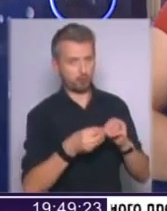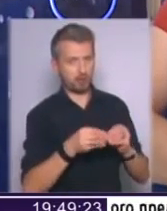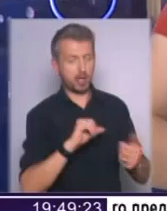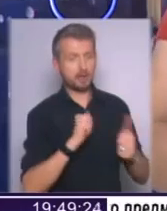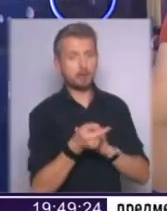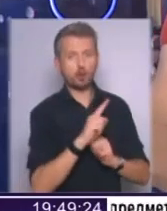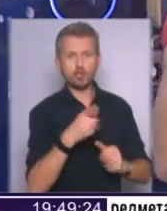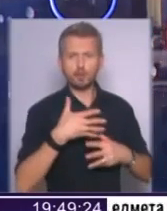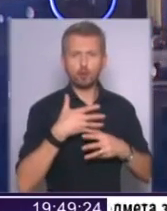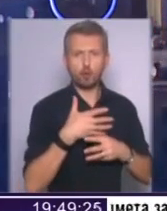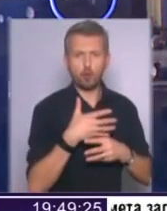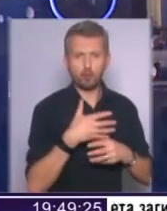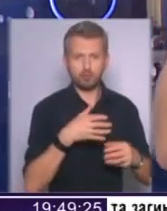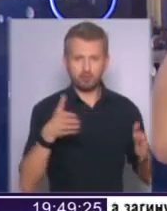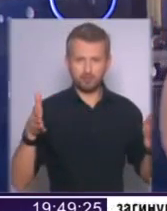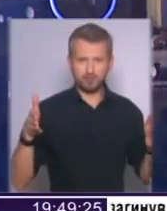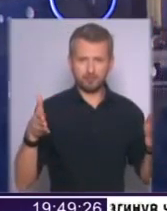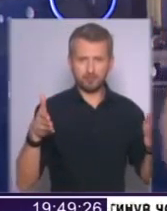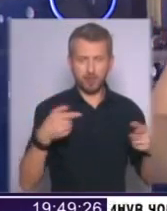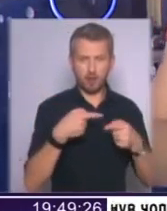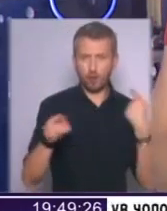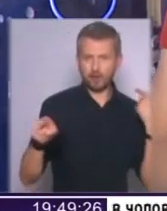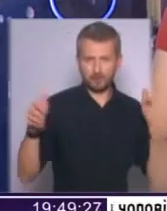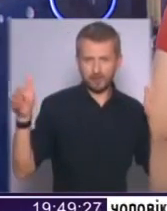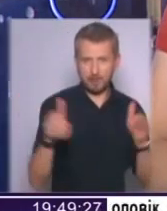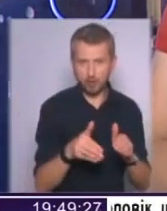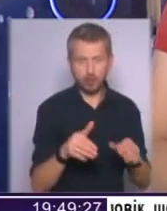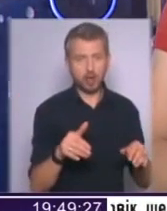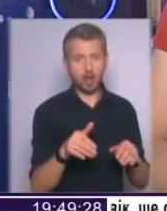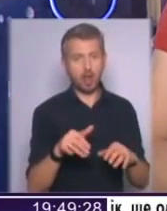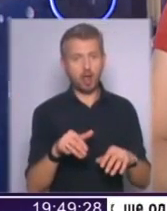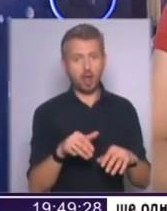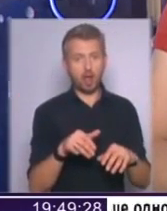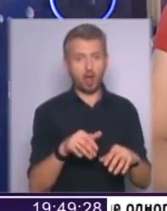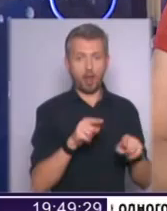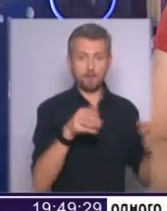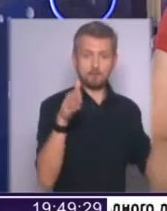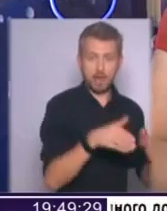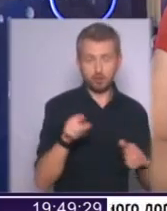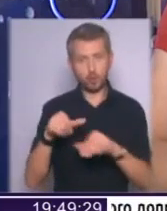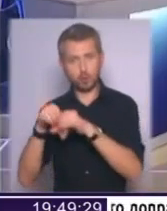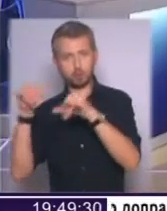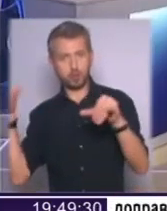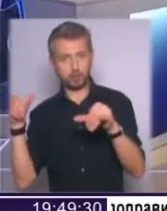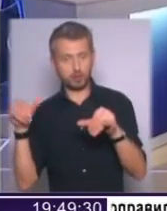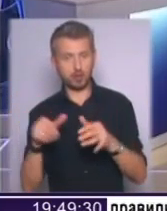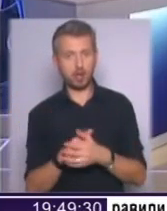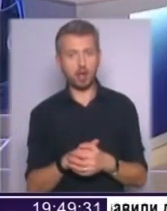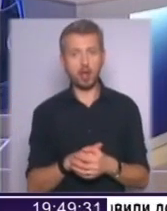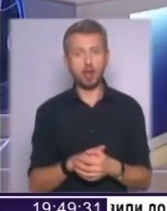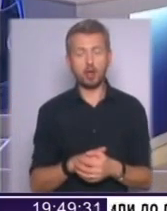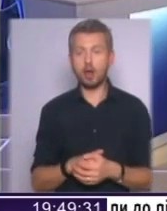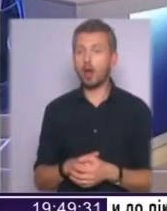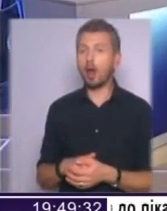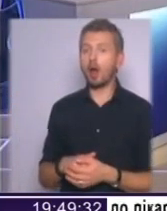розрив, збільшуючи мінімальні пенсії, у нас просто прибираються ці так звані спецпенсії. Добре, а що ви пропонуєте? Прибрати спецпенсії, а